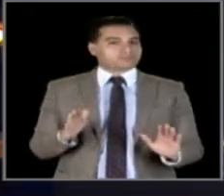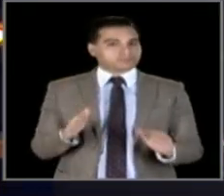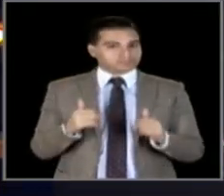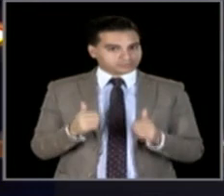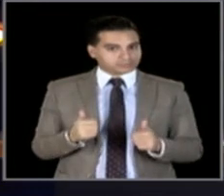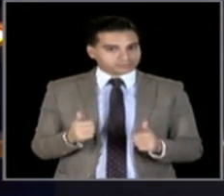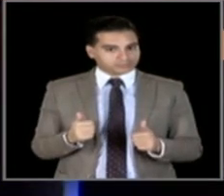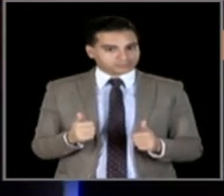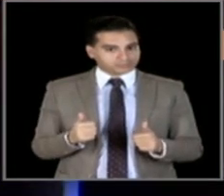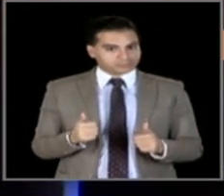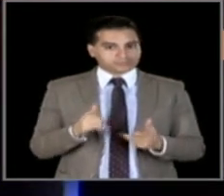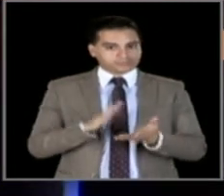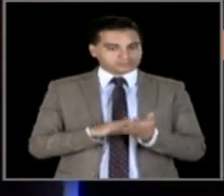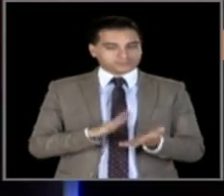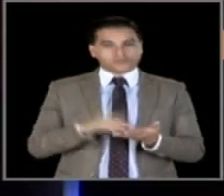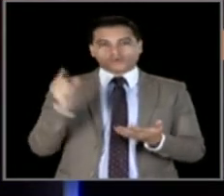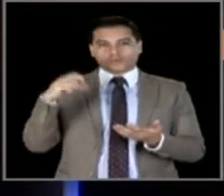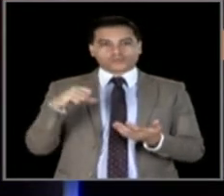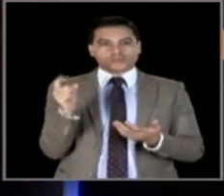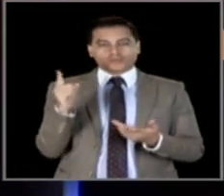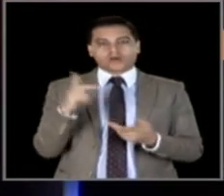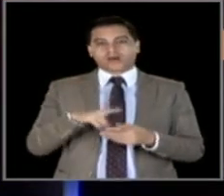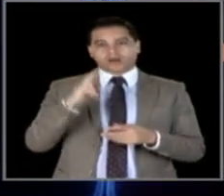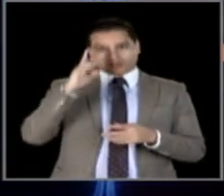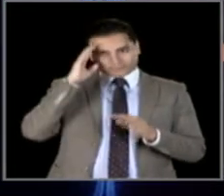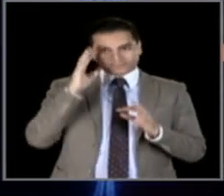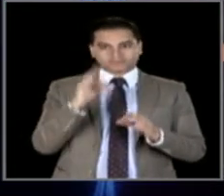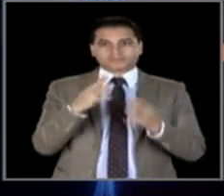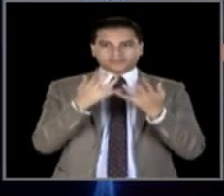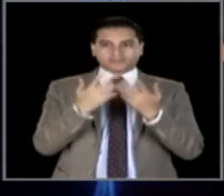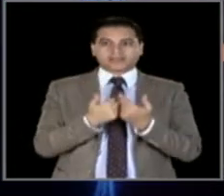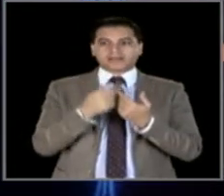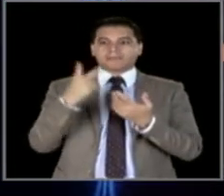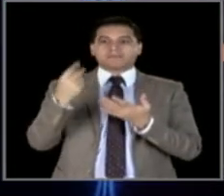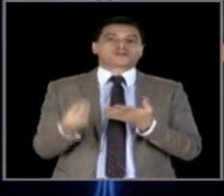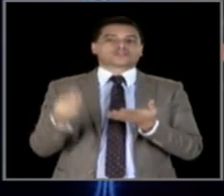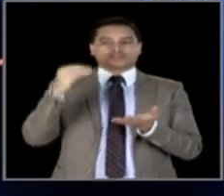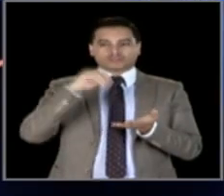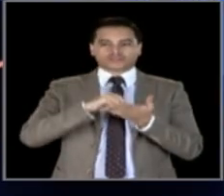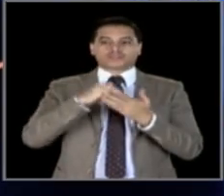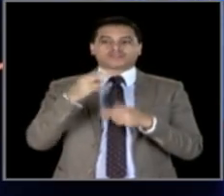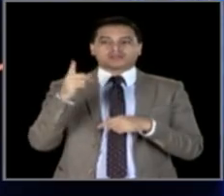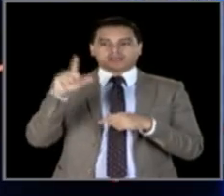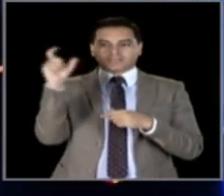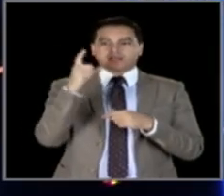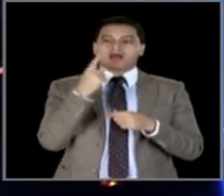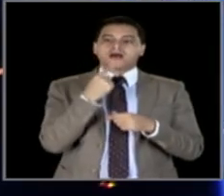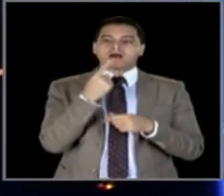نقاط. برافو عليك يا نور، خطفت البازر. النتيجة اتغيرت 20 الهلال